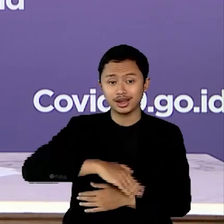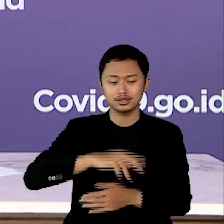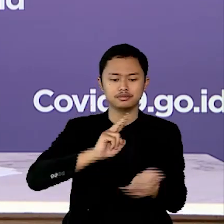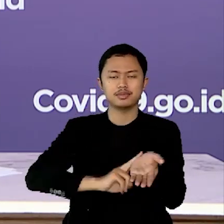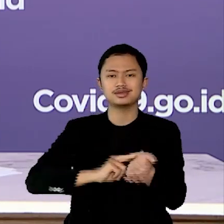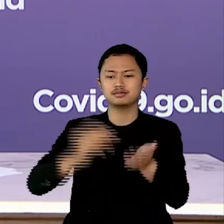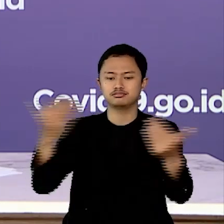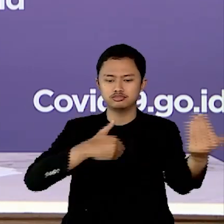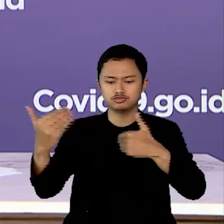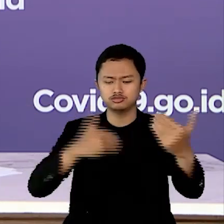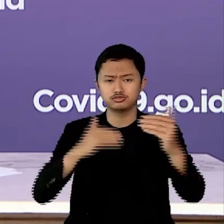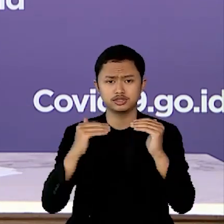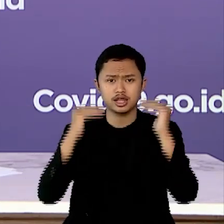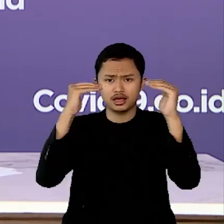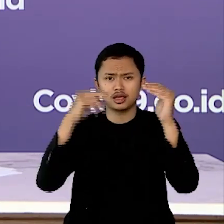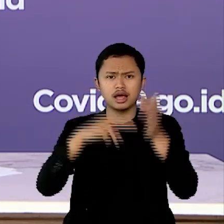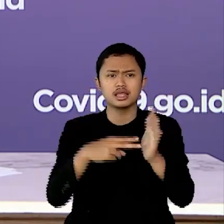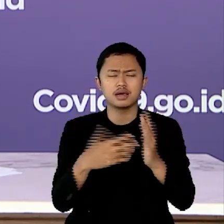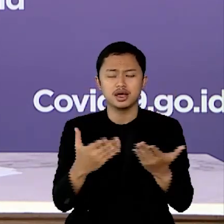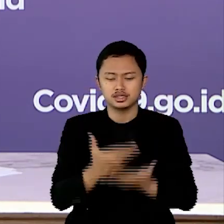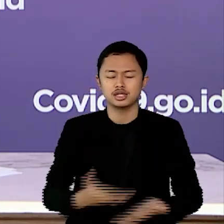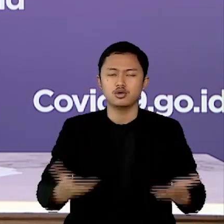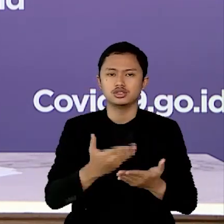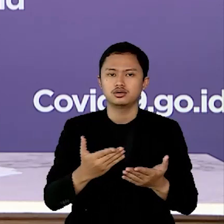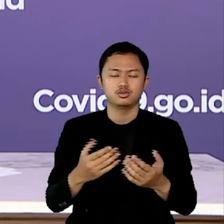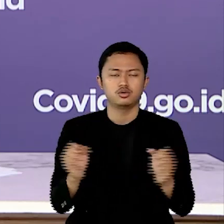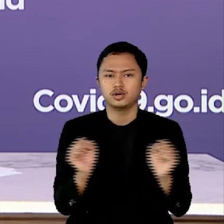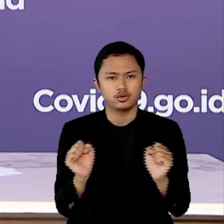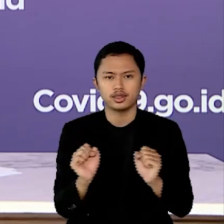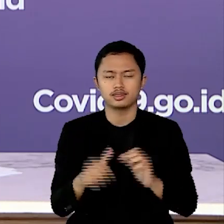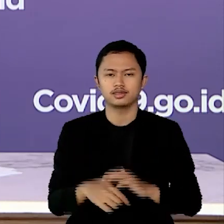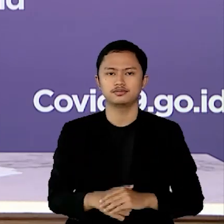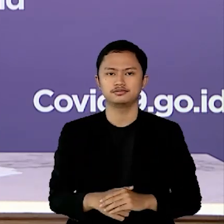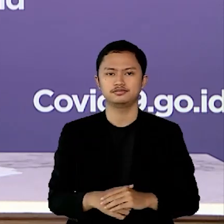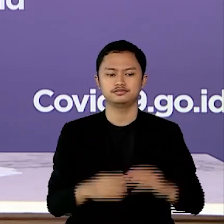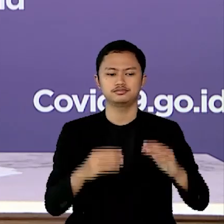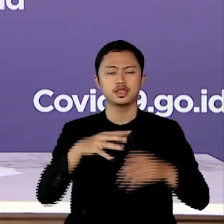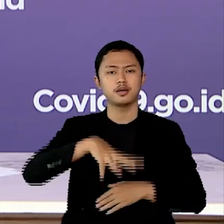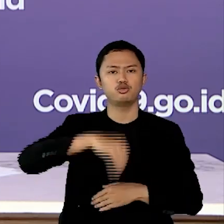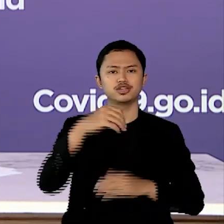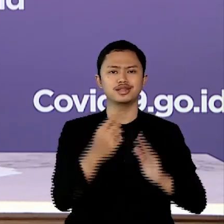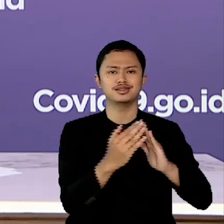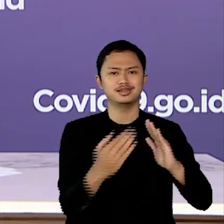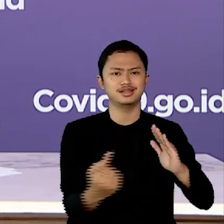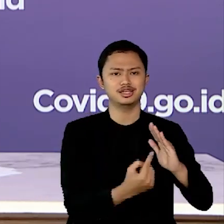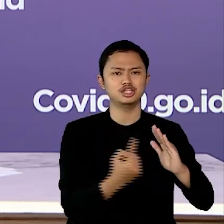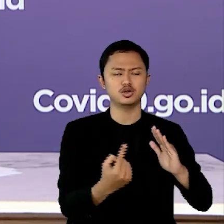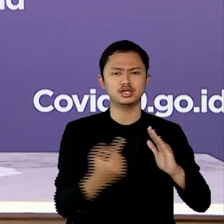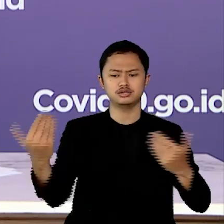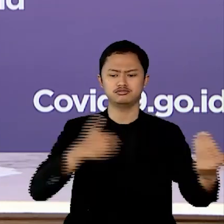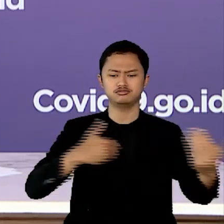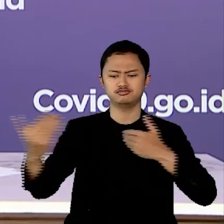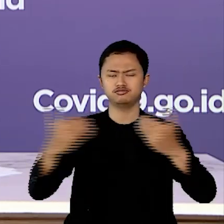harian yang masuk maka semakin menunjukkan kegawatan situasi tempat isolasi terpusat ini mengalami kenaikan